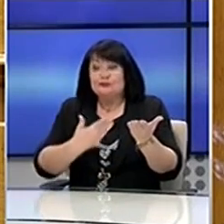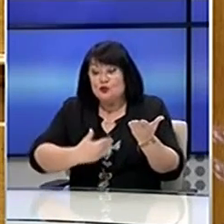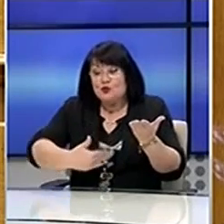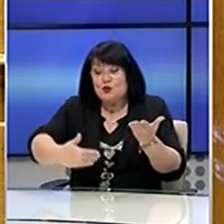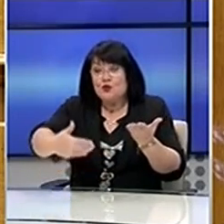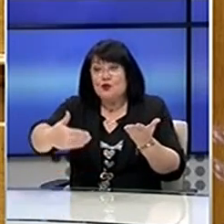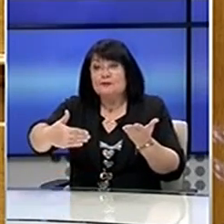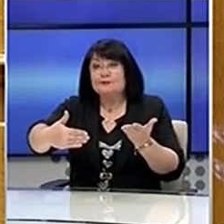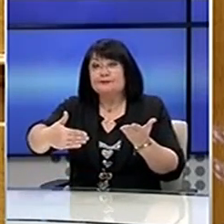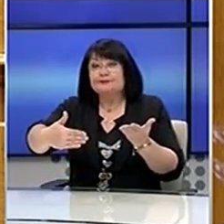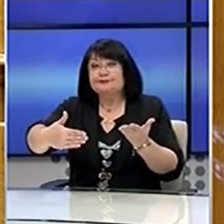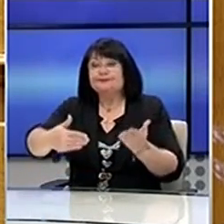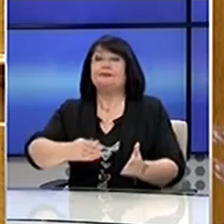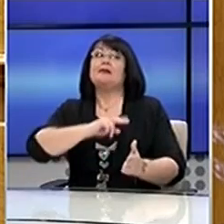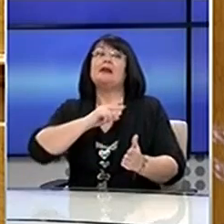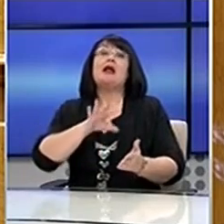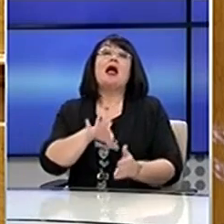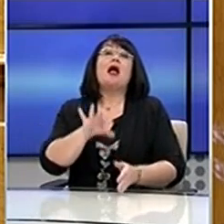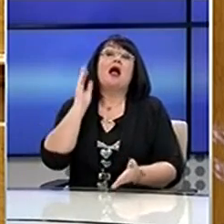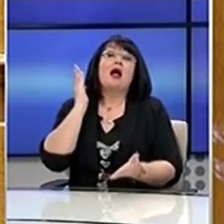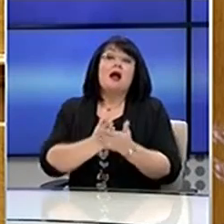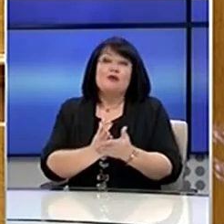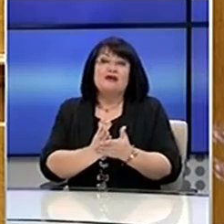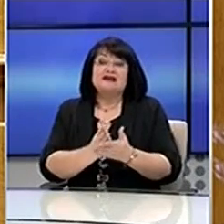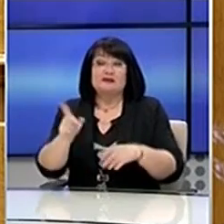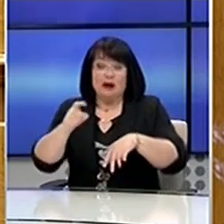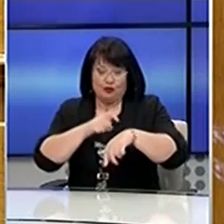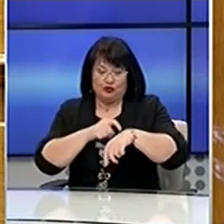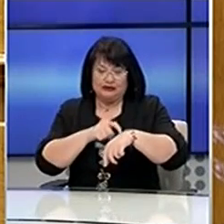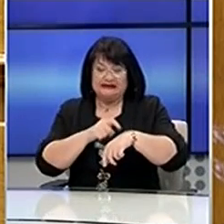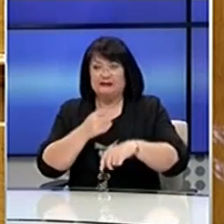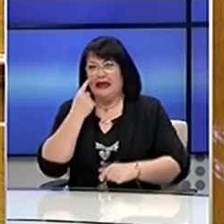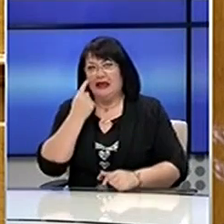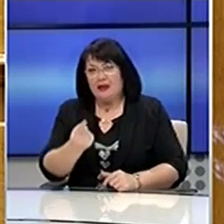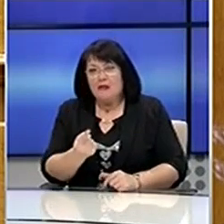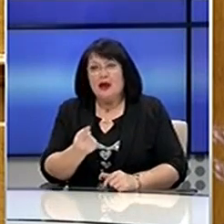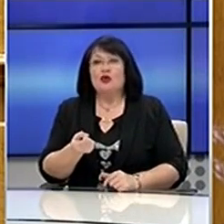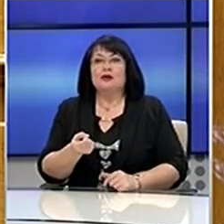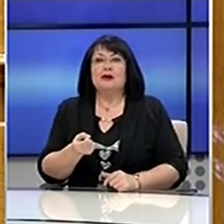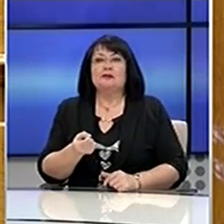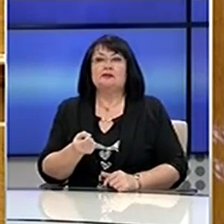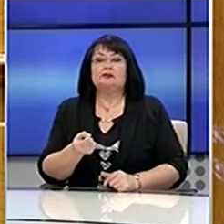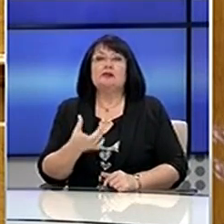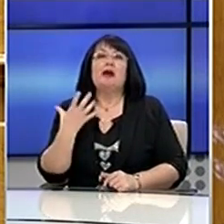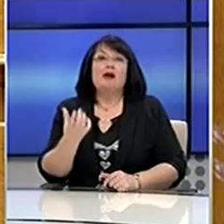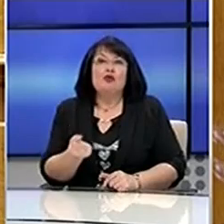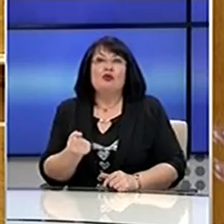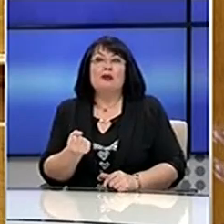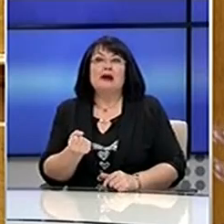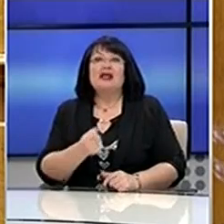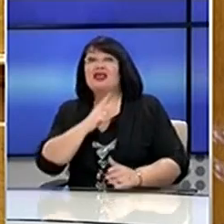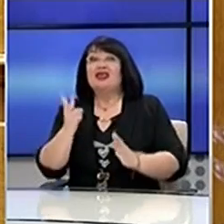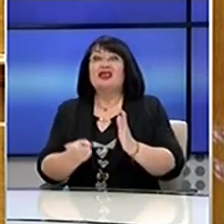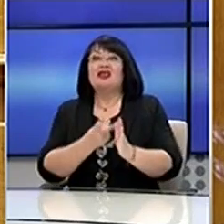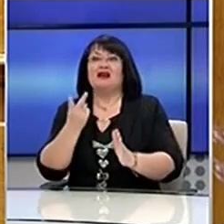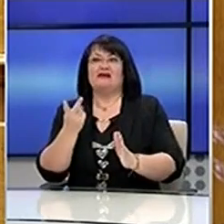το οποίο μεσολάβησε από τη στιγμή που διαπιστώσαμε ότι είχαμε να αντιμετωπίσουμε μια